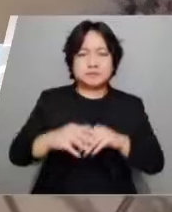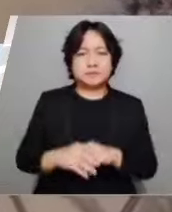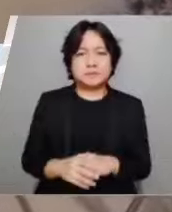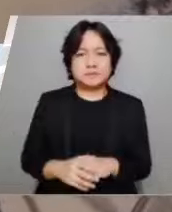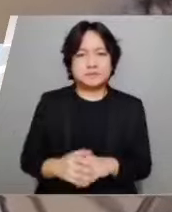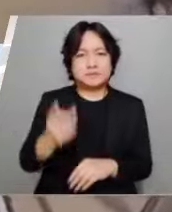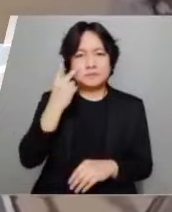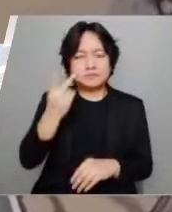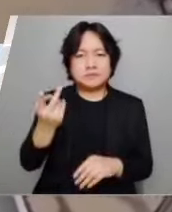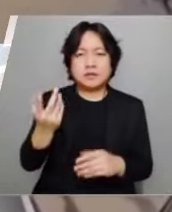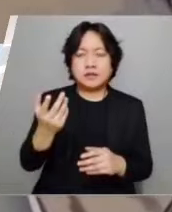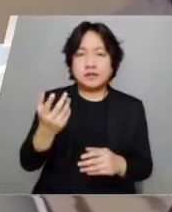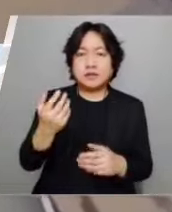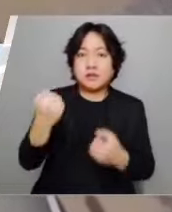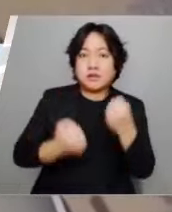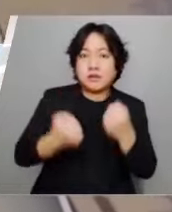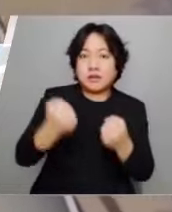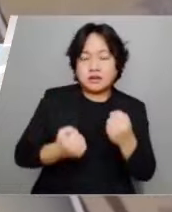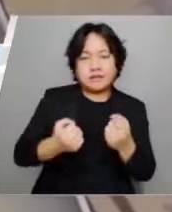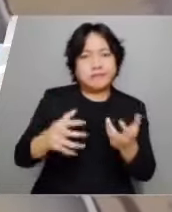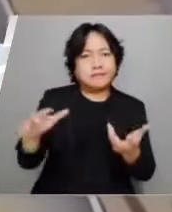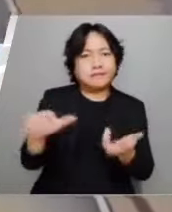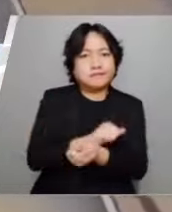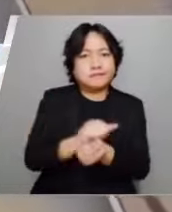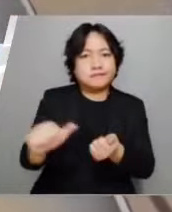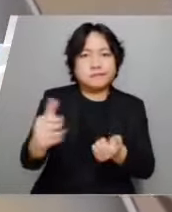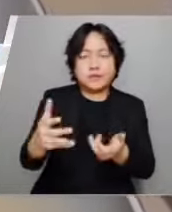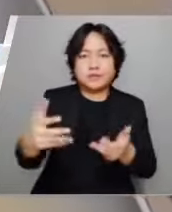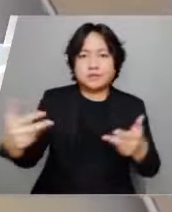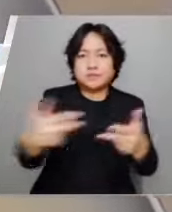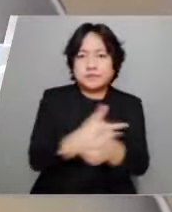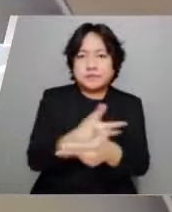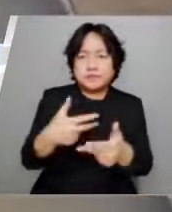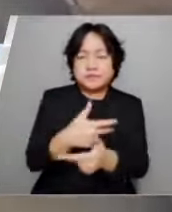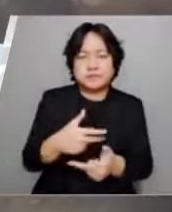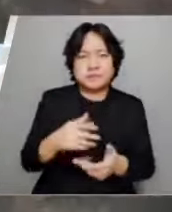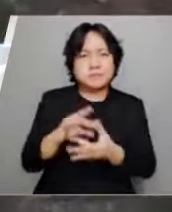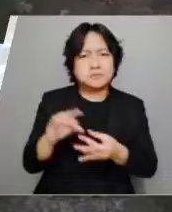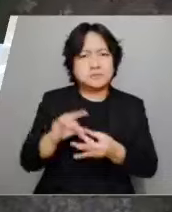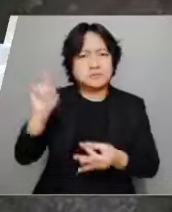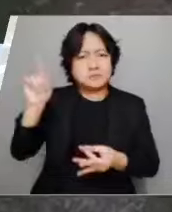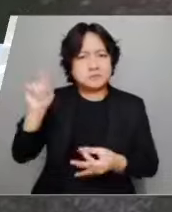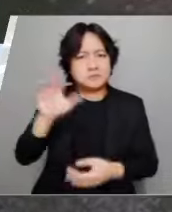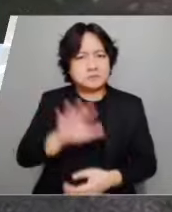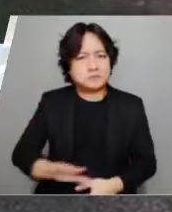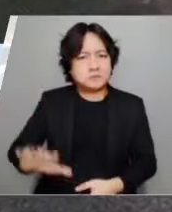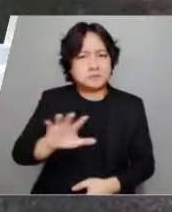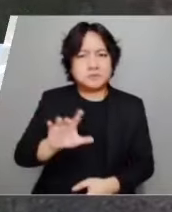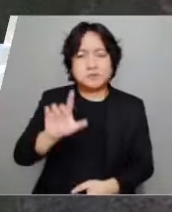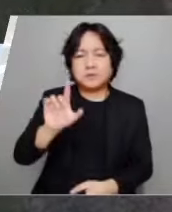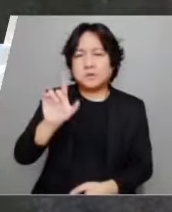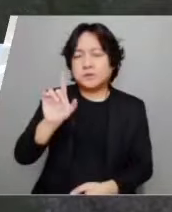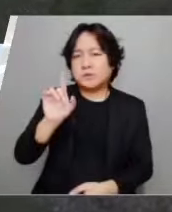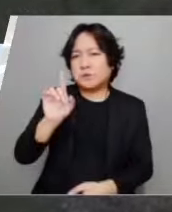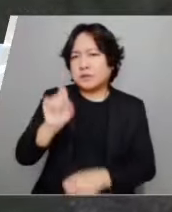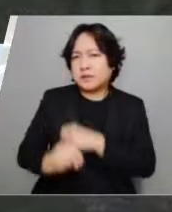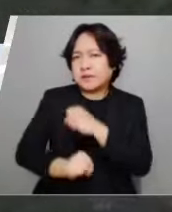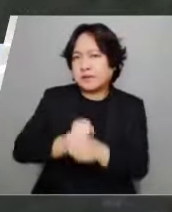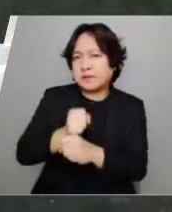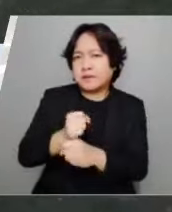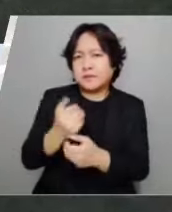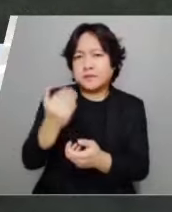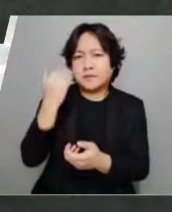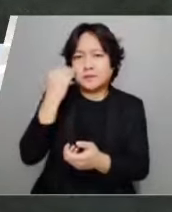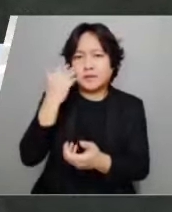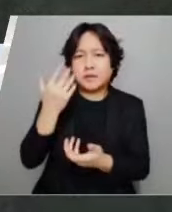sirasan ng sasakyan sa mga nawasak na kalye. Ayon po sa eksperto, katumbas ng isang taong ulan ang bumagsak sa ilang bahagi ng